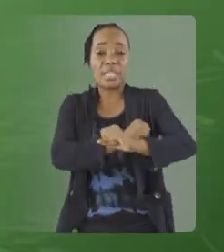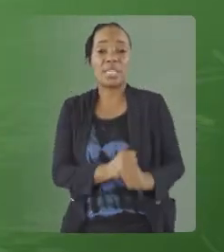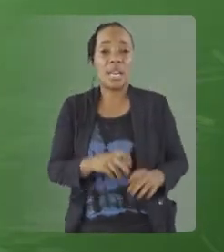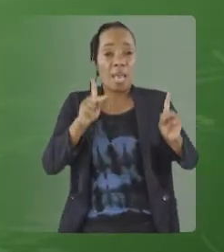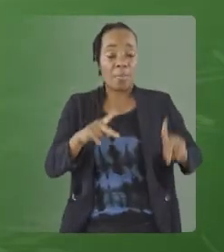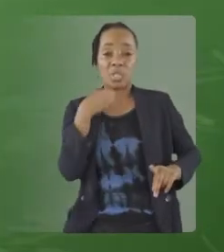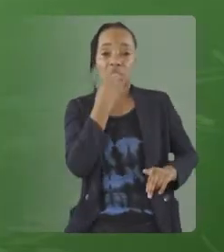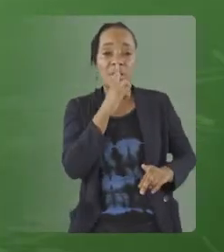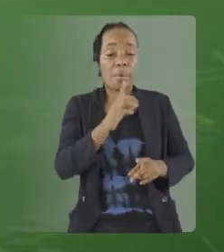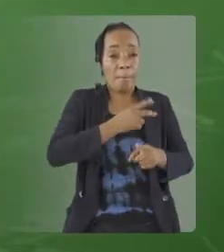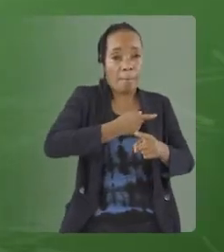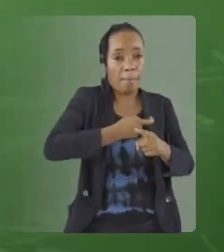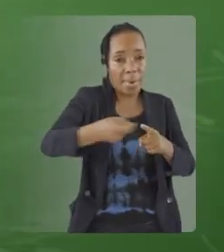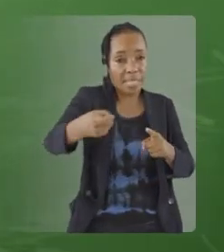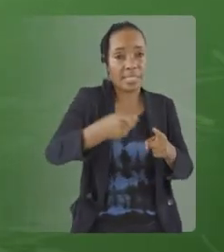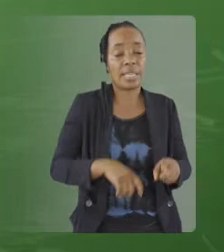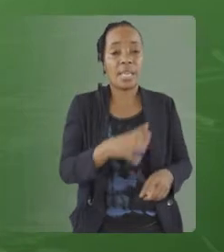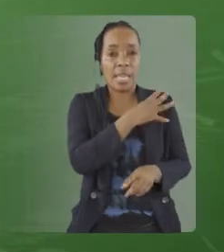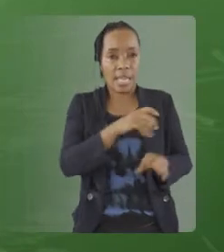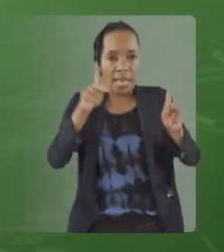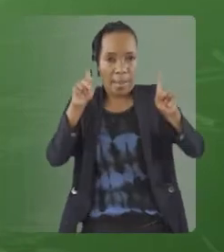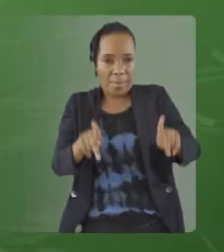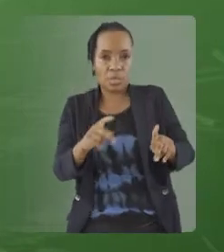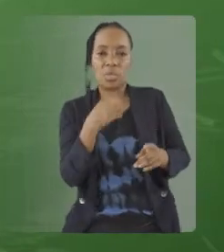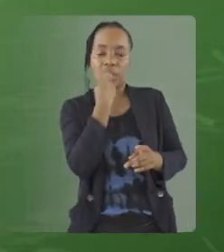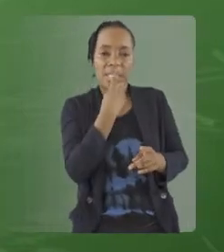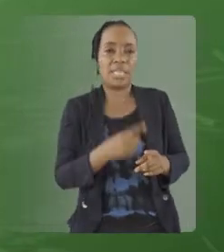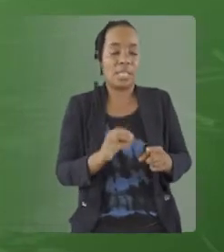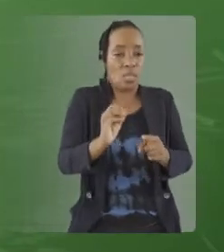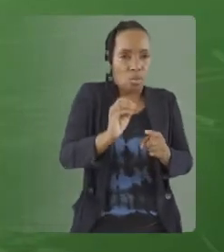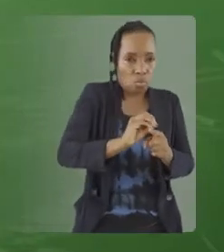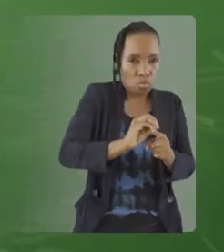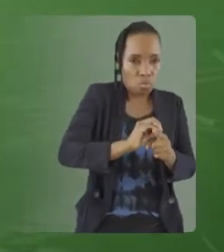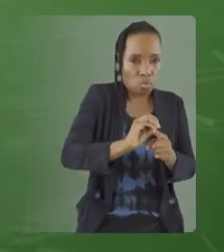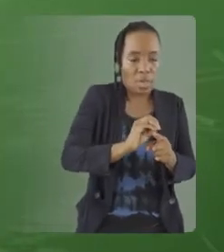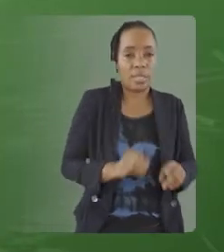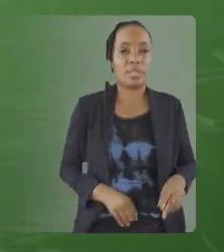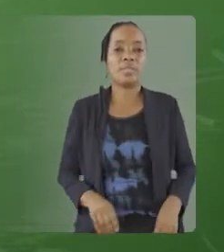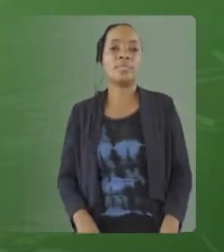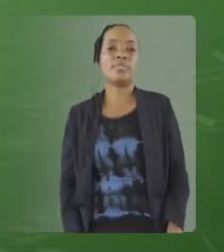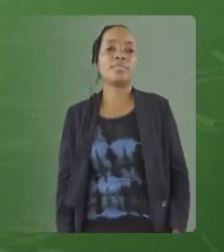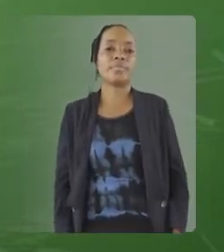et protègent aussi celui qui apporte les soins au blessé.